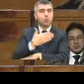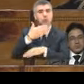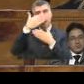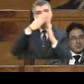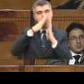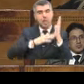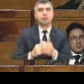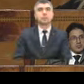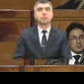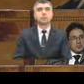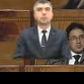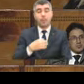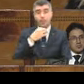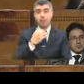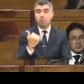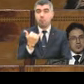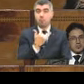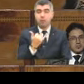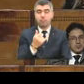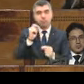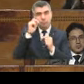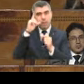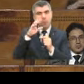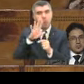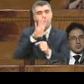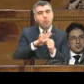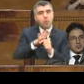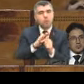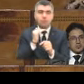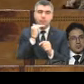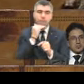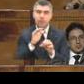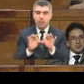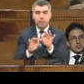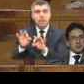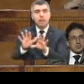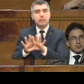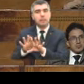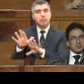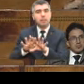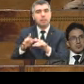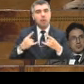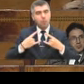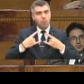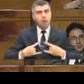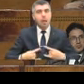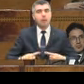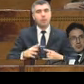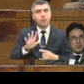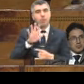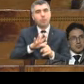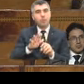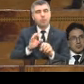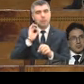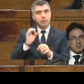الأمر الذي يتعين معه تعزيز اليقظة واستباق الإجراءات والتدابير الاحترازية حماية لما